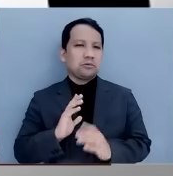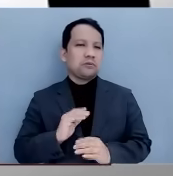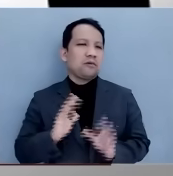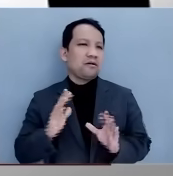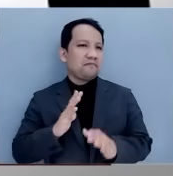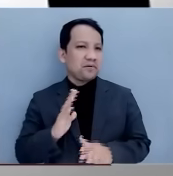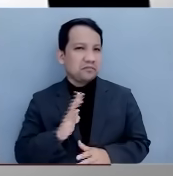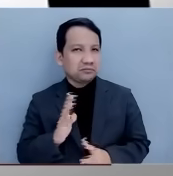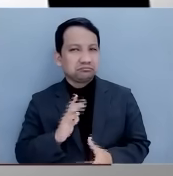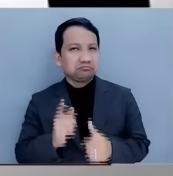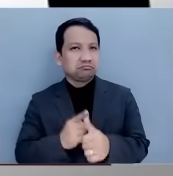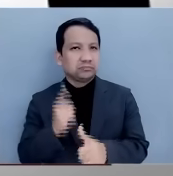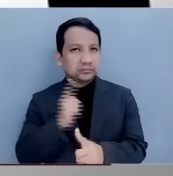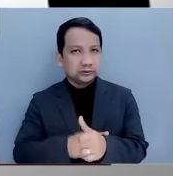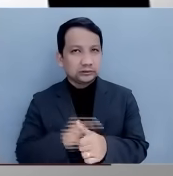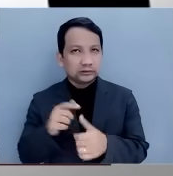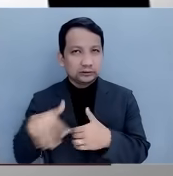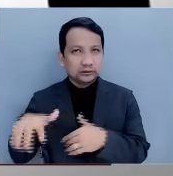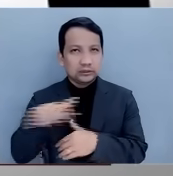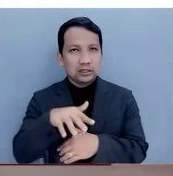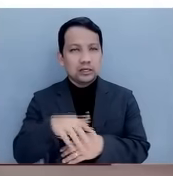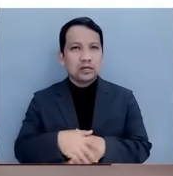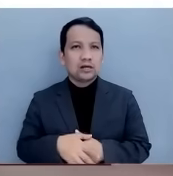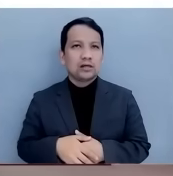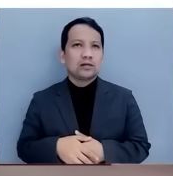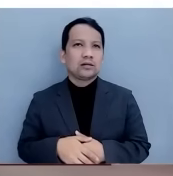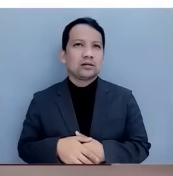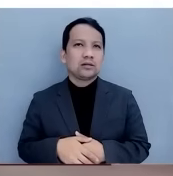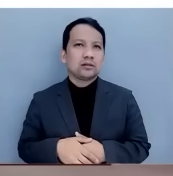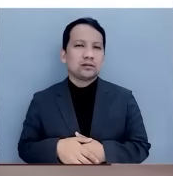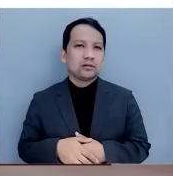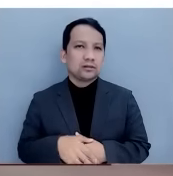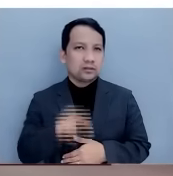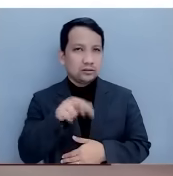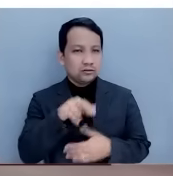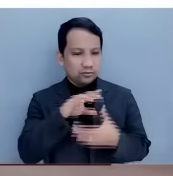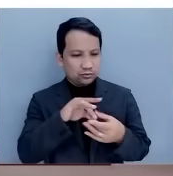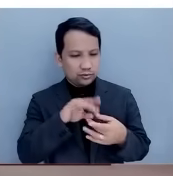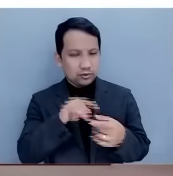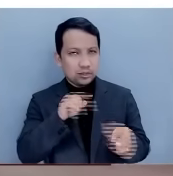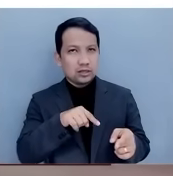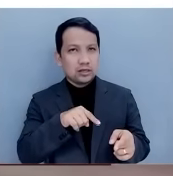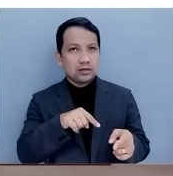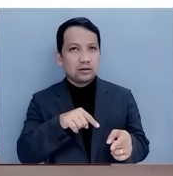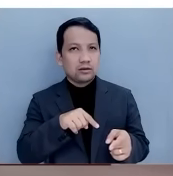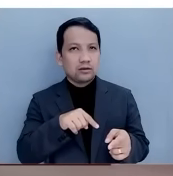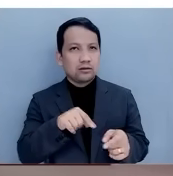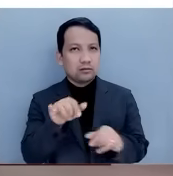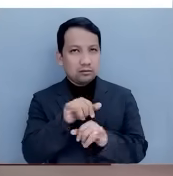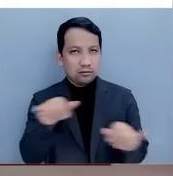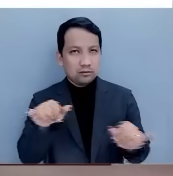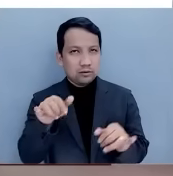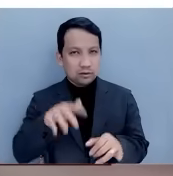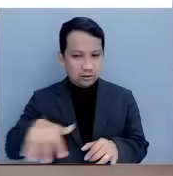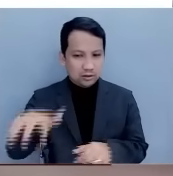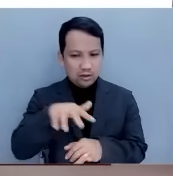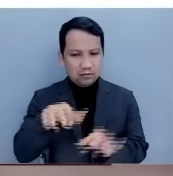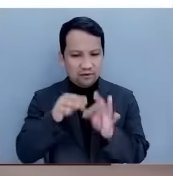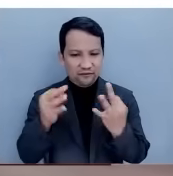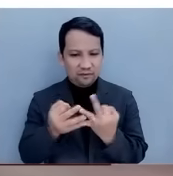biktima noong una sa kanilang mga kasama. Kung pagbabasihan mo yung kwento ng biktima, ay para na rin silang magkakapamilya eh.